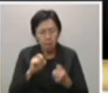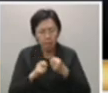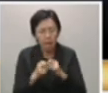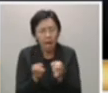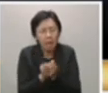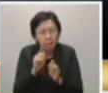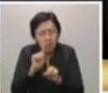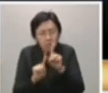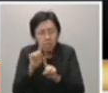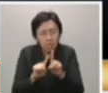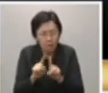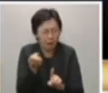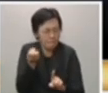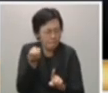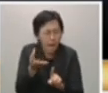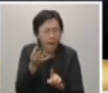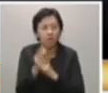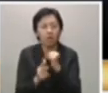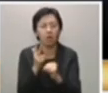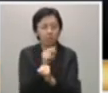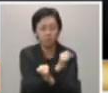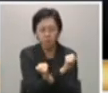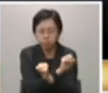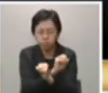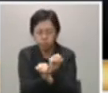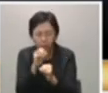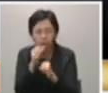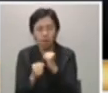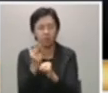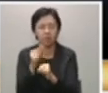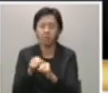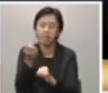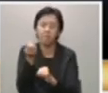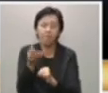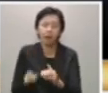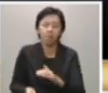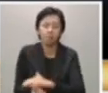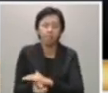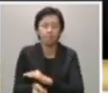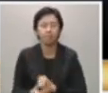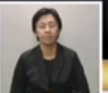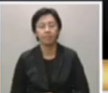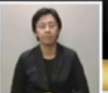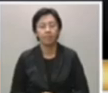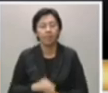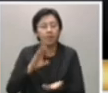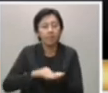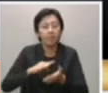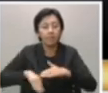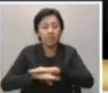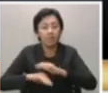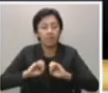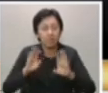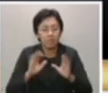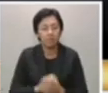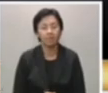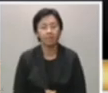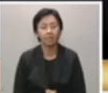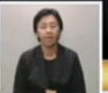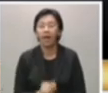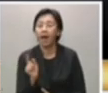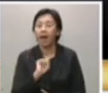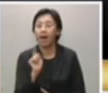สูงเป็นประวัติการในรอบ3ปีที่ผ่านมาและข้อมูลหนึ่งที่ยืนยันความล้มเหลวใน